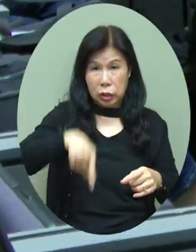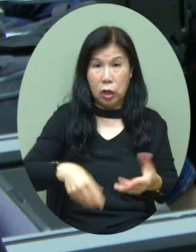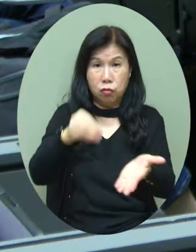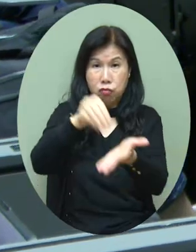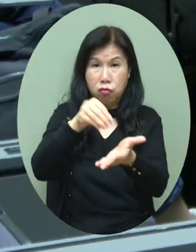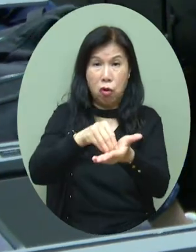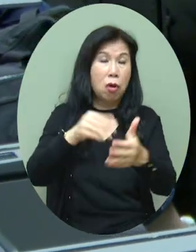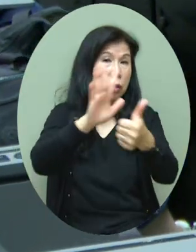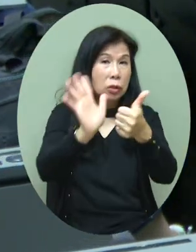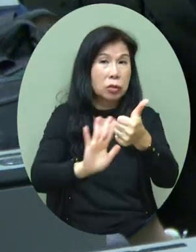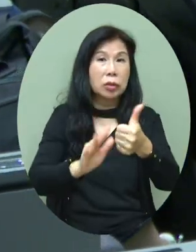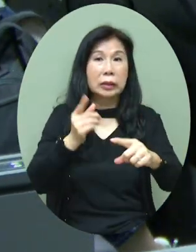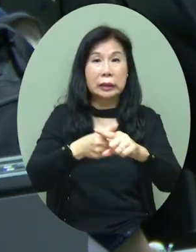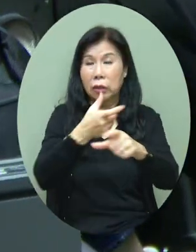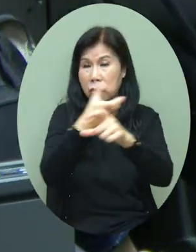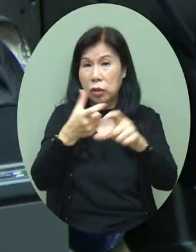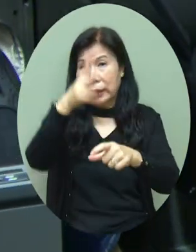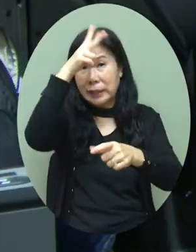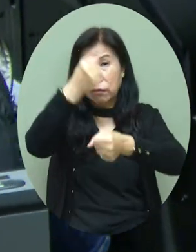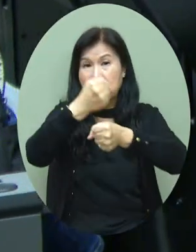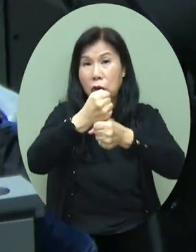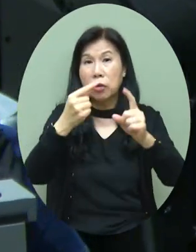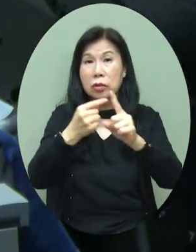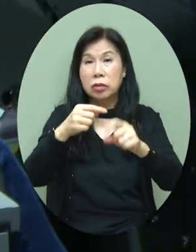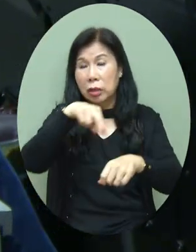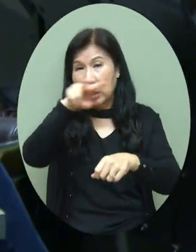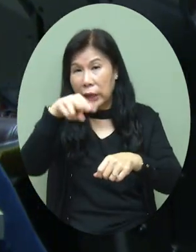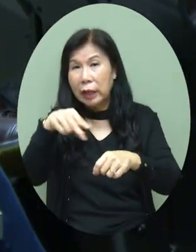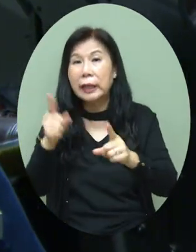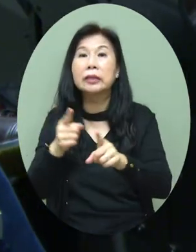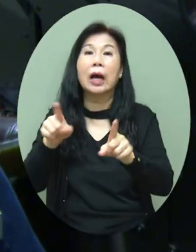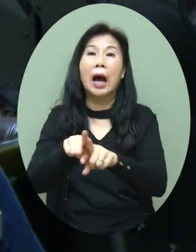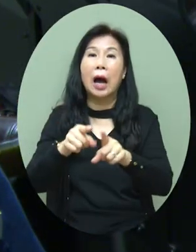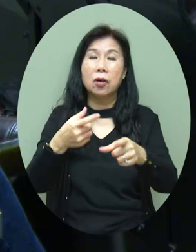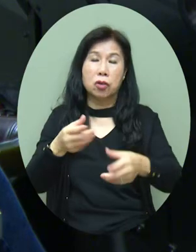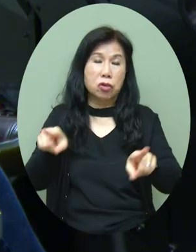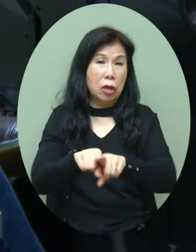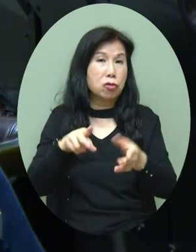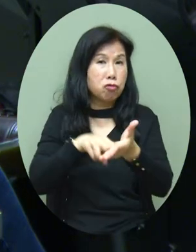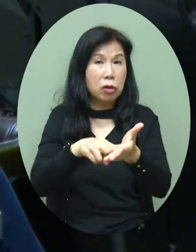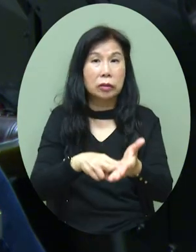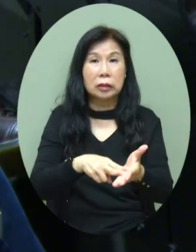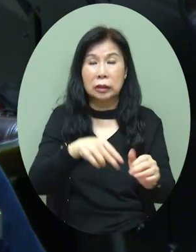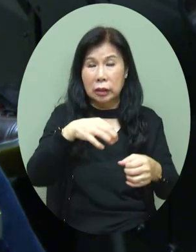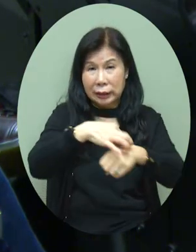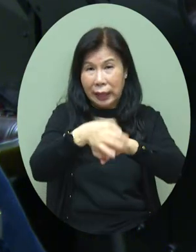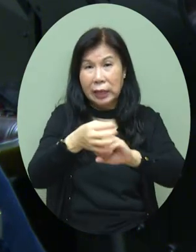定咧，即係會影響成個薪酬即係公務員薪酬調整制度嘅公信力咧？同埋即係如果地緣政治係繼續緊張，咁